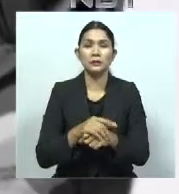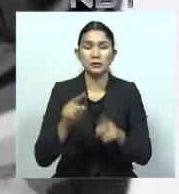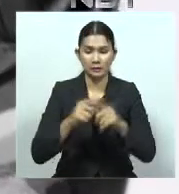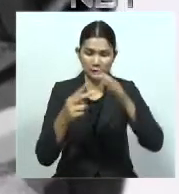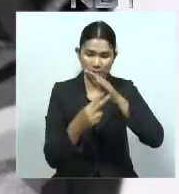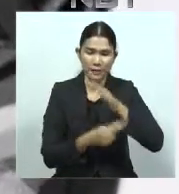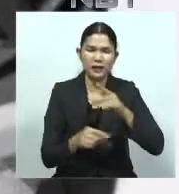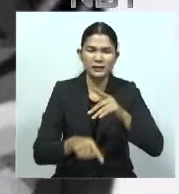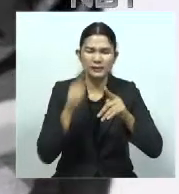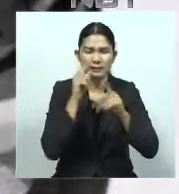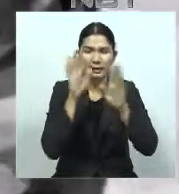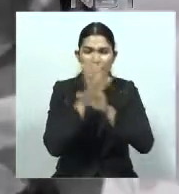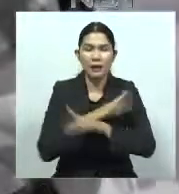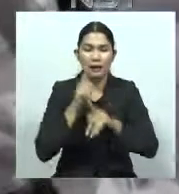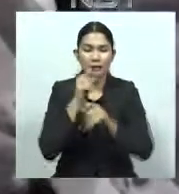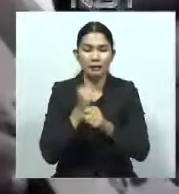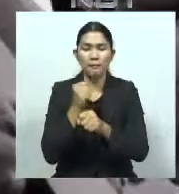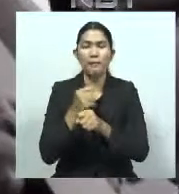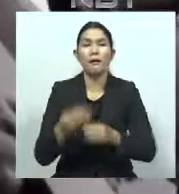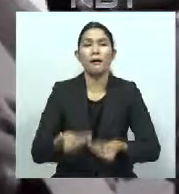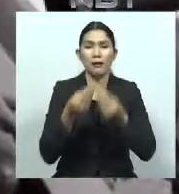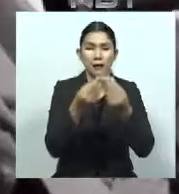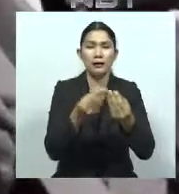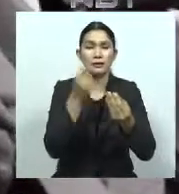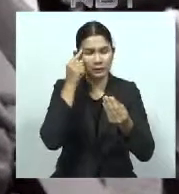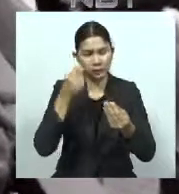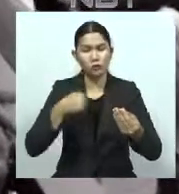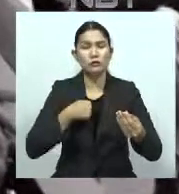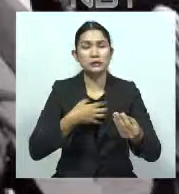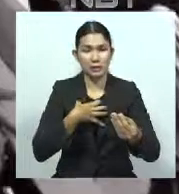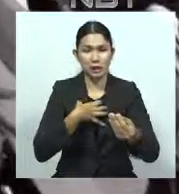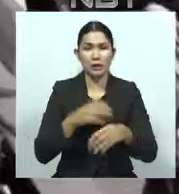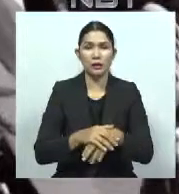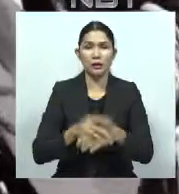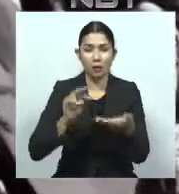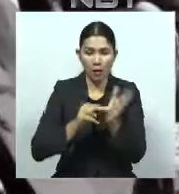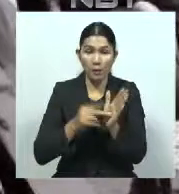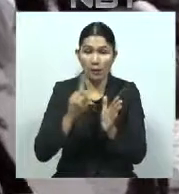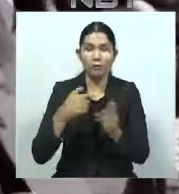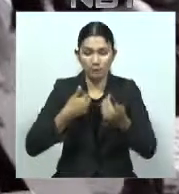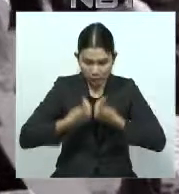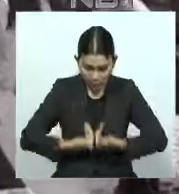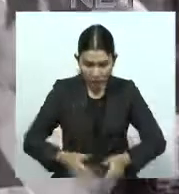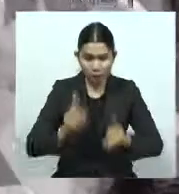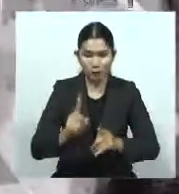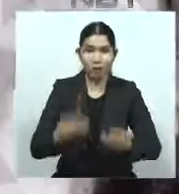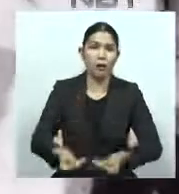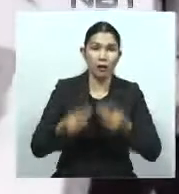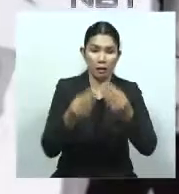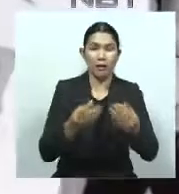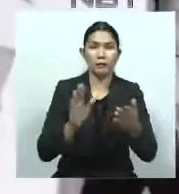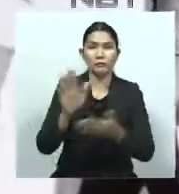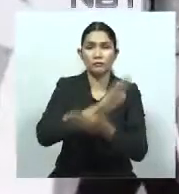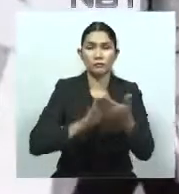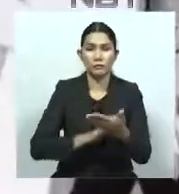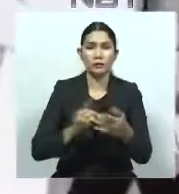ส่วนหนึ่งที่พลเอกเปรมได้สร้างไว้ตามปณิธานของท่านเกิดมาต้องตอบแทนบุญคุณแผ่นดินแม้ในวันนี้ท่านได้จ